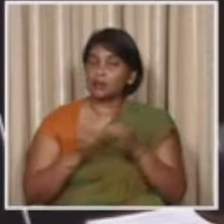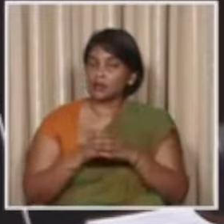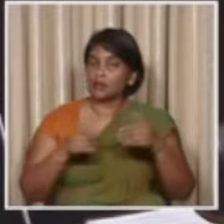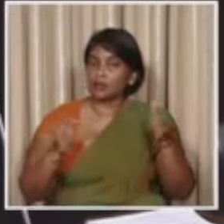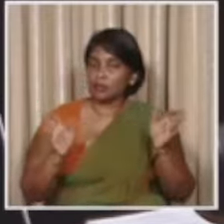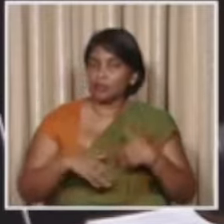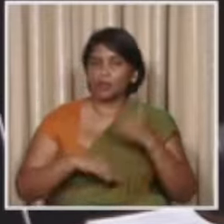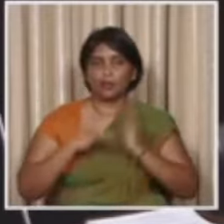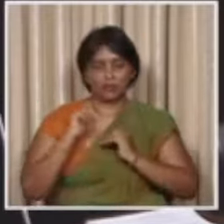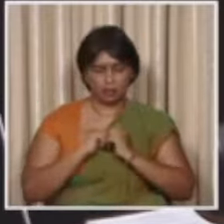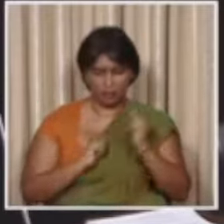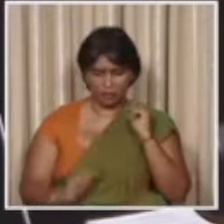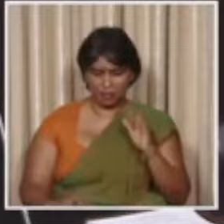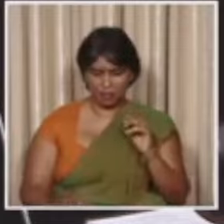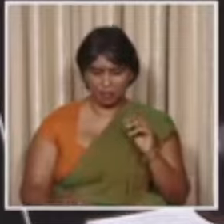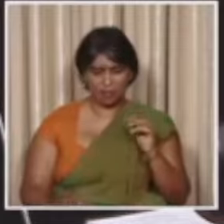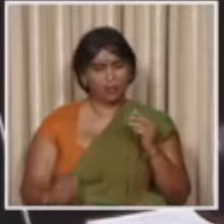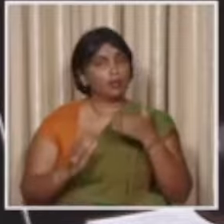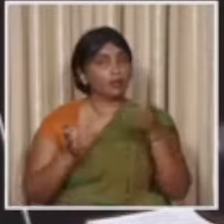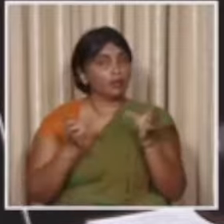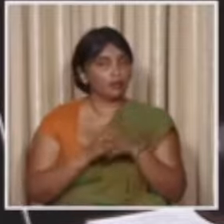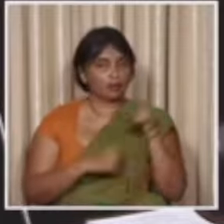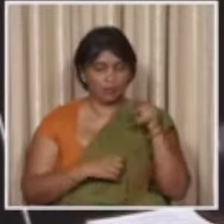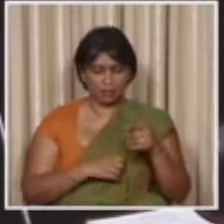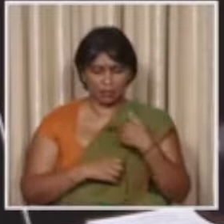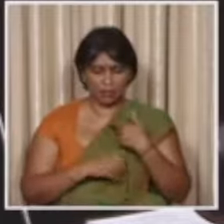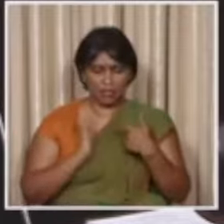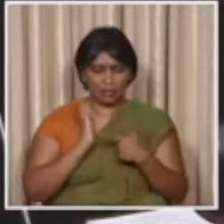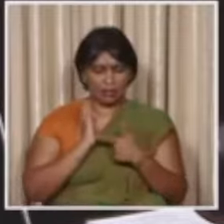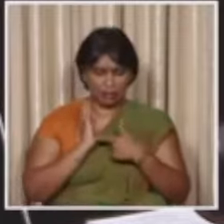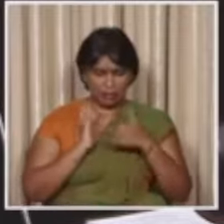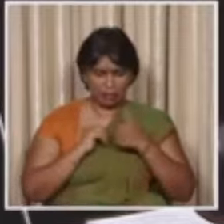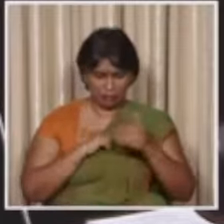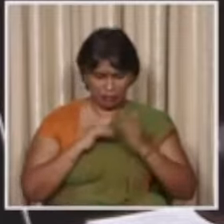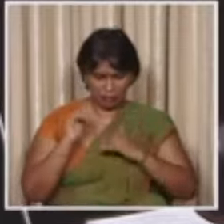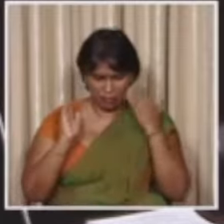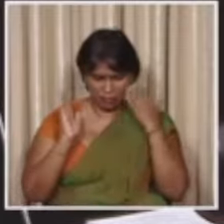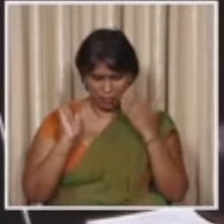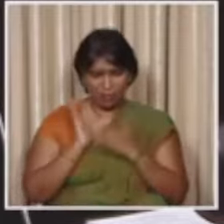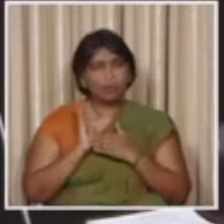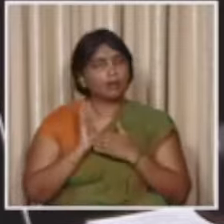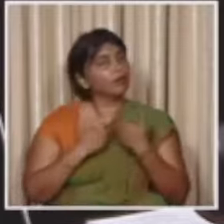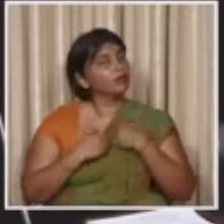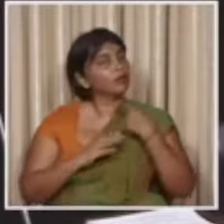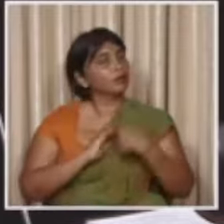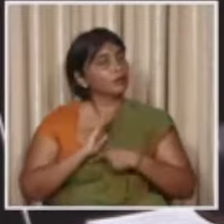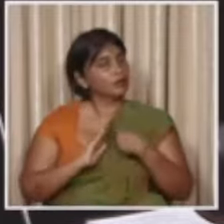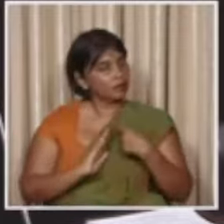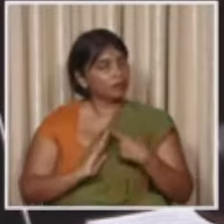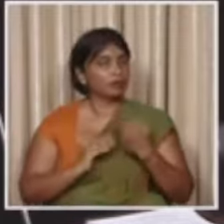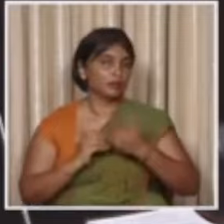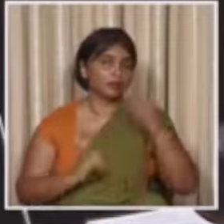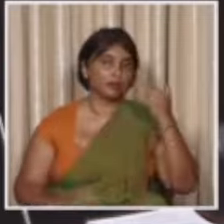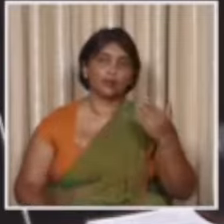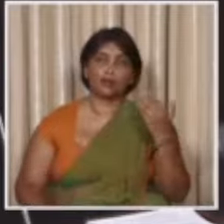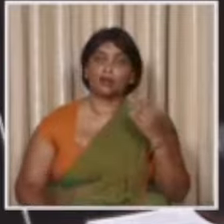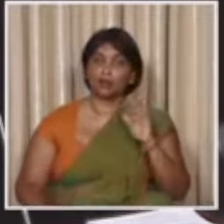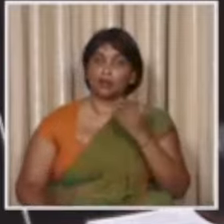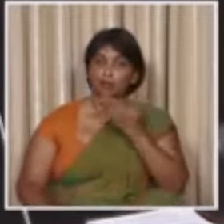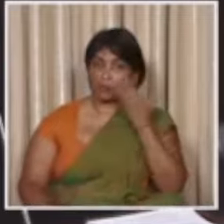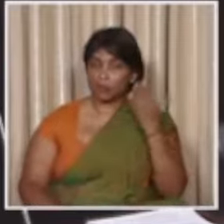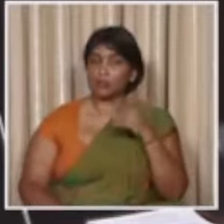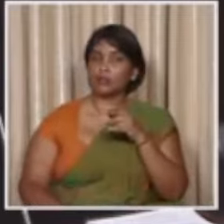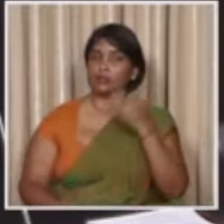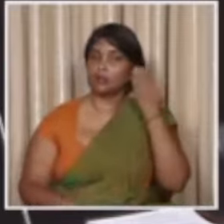තාමත් සක්‍රියයි. ඒ කණ්ඩායම තමිල් නාඩුවේ කරපු දේ අපේ රටෙත් අනාගතයේ සිද්ධ වෙන්න පුළුවන් නිසා